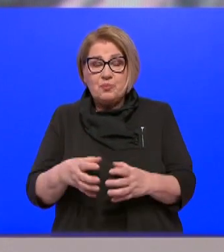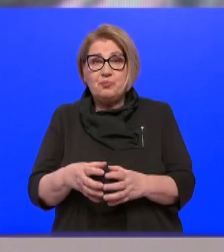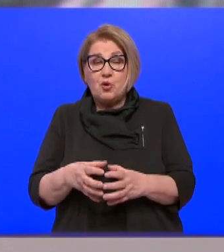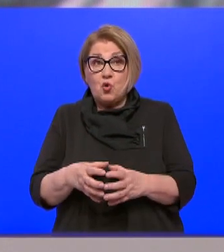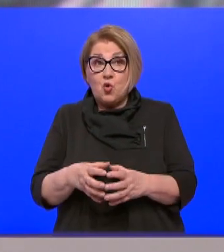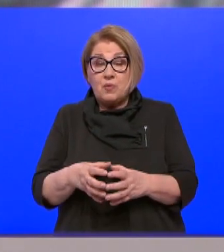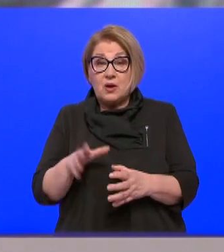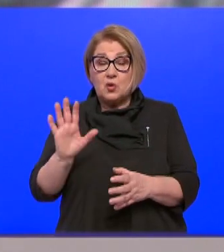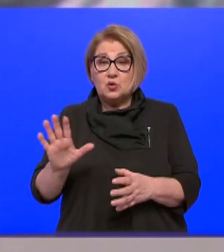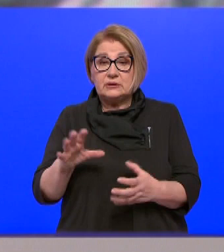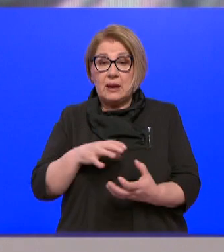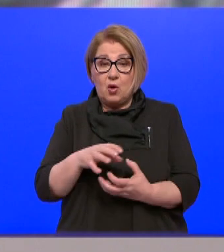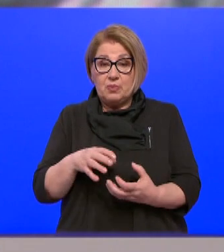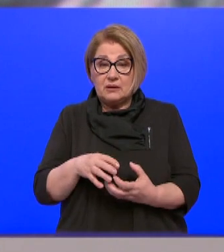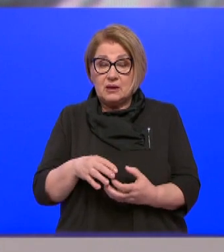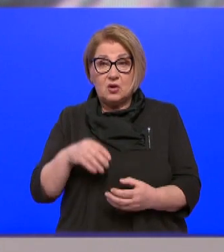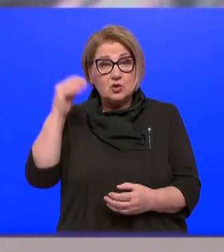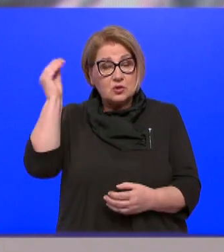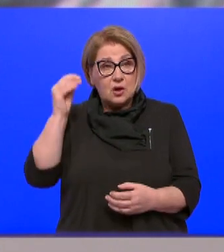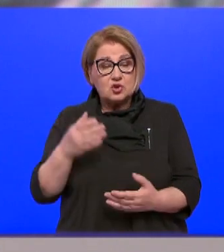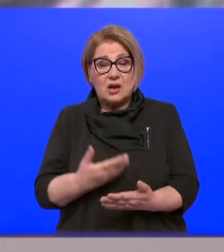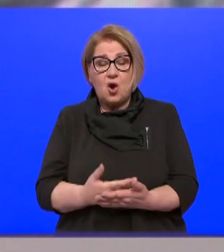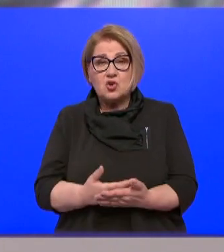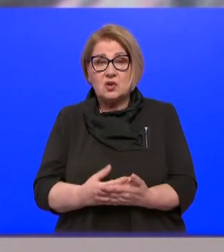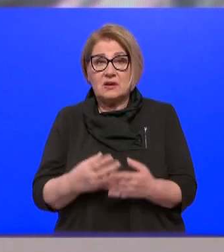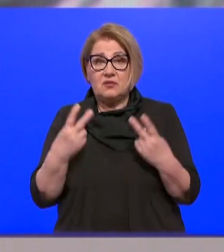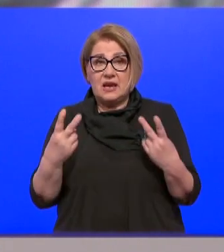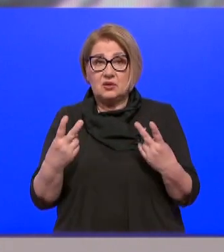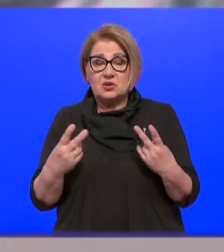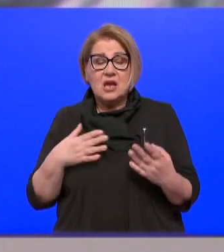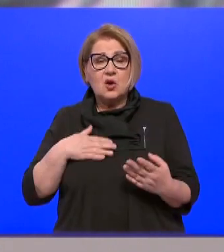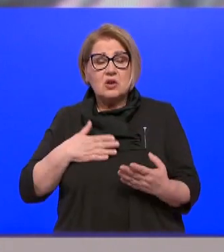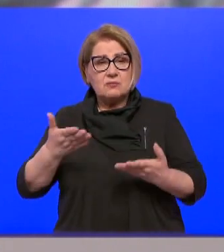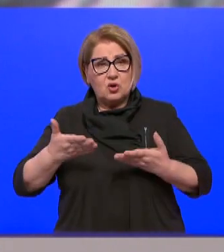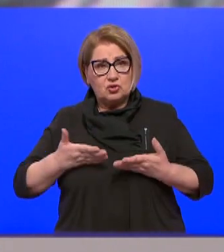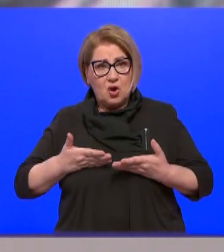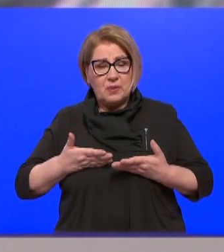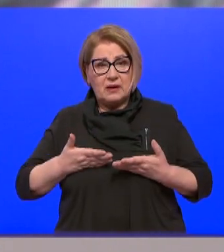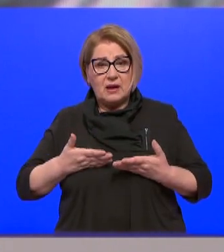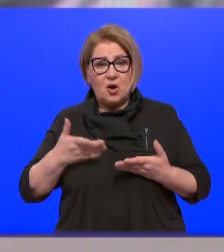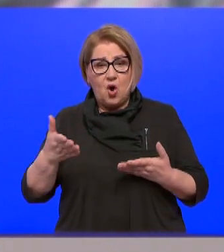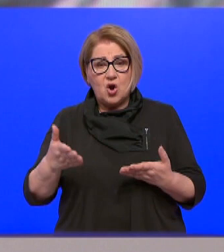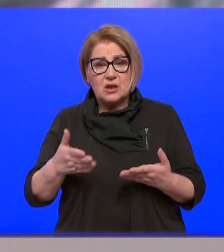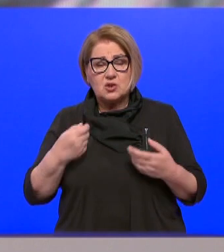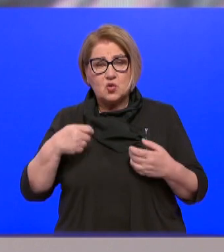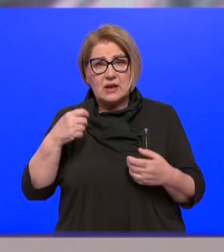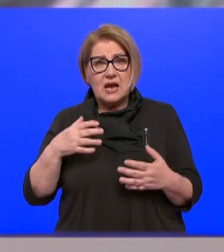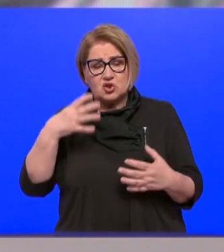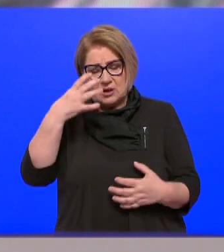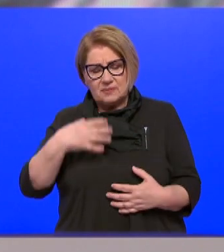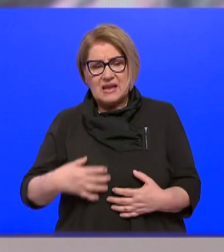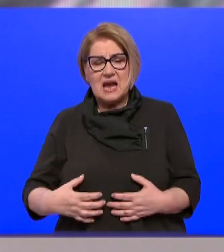naučili one temeljne vrijednosti koje su nas obilježile za cijeli život. One su brusile i gradile naš